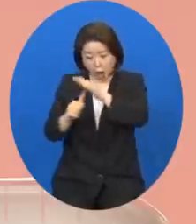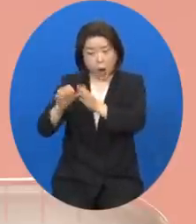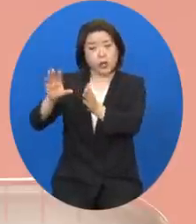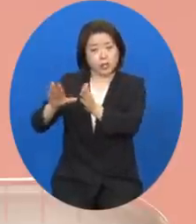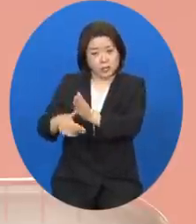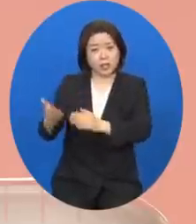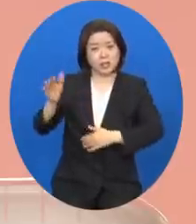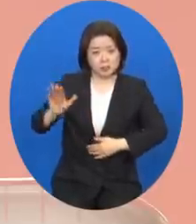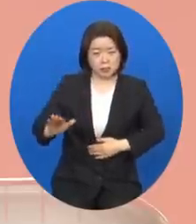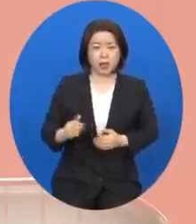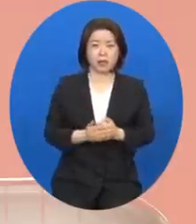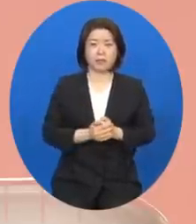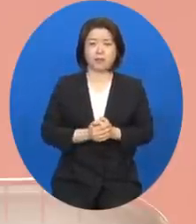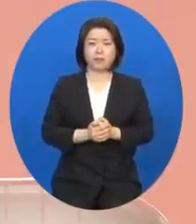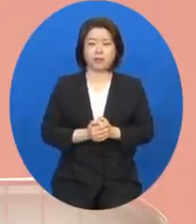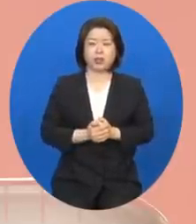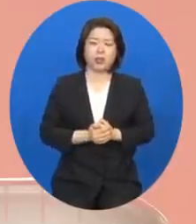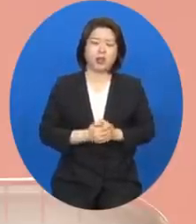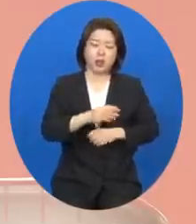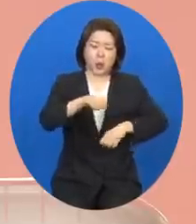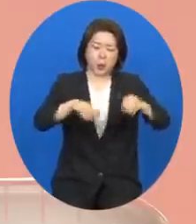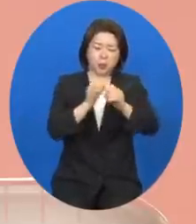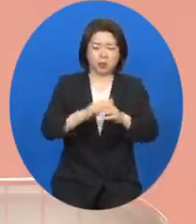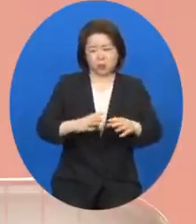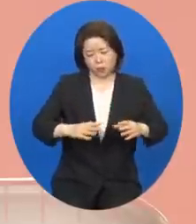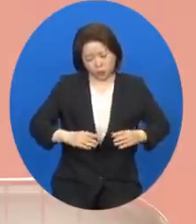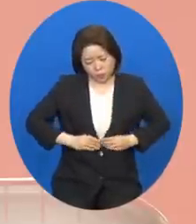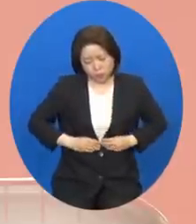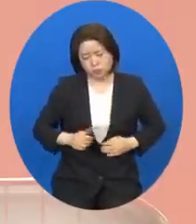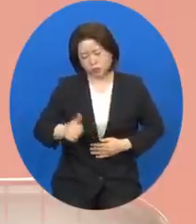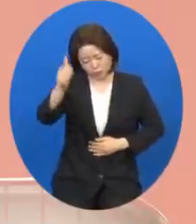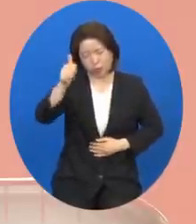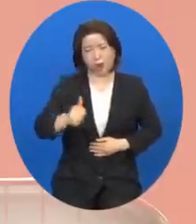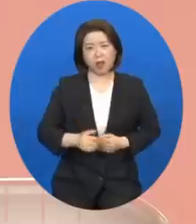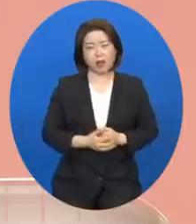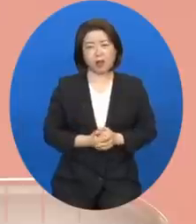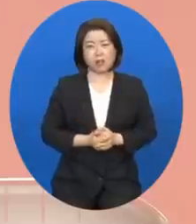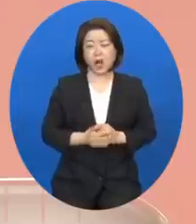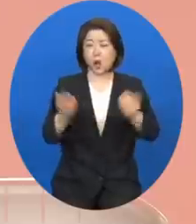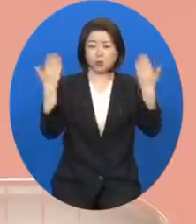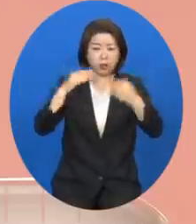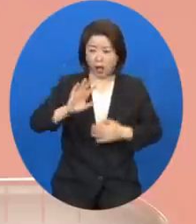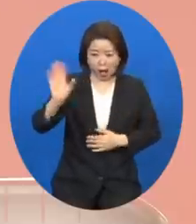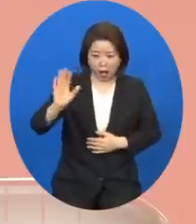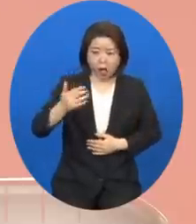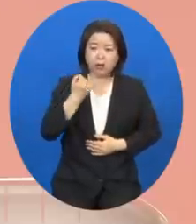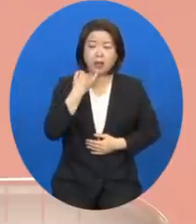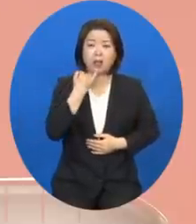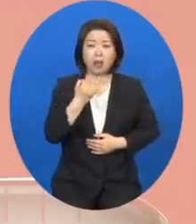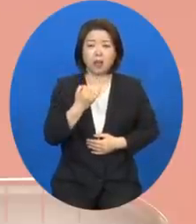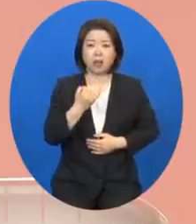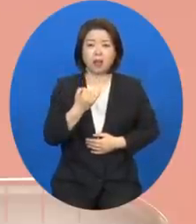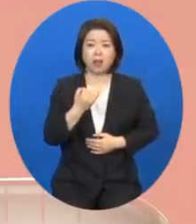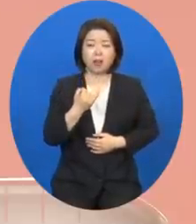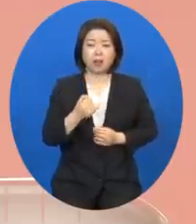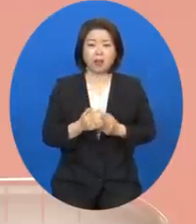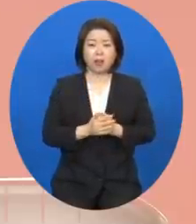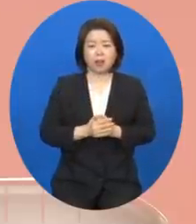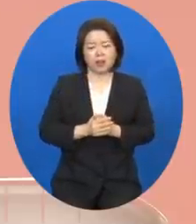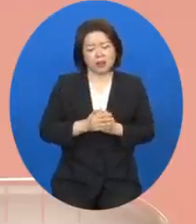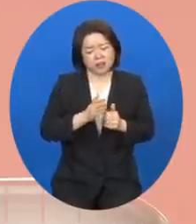어릴 때지만 차라리 굶는 게 더 낫잖아. 아, 우리 학교 안 가면 되지 뭐.